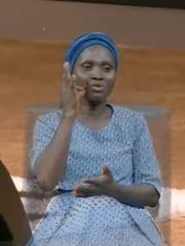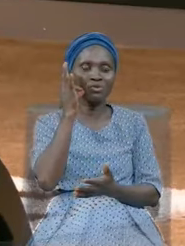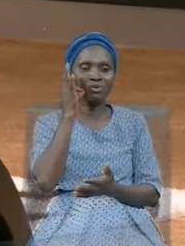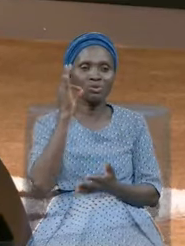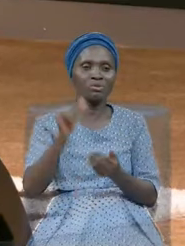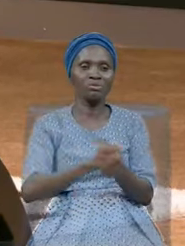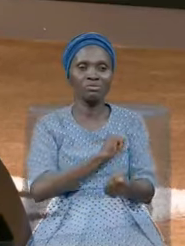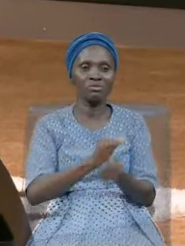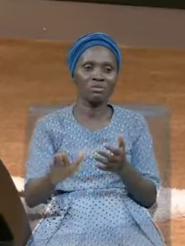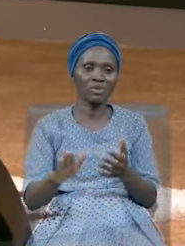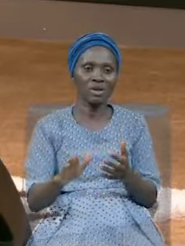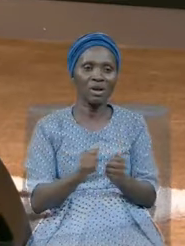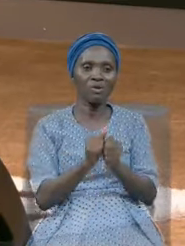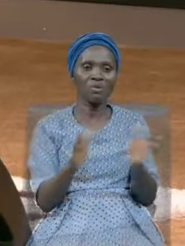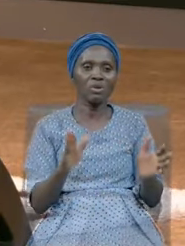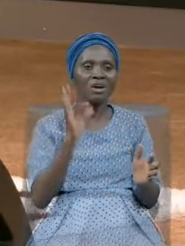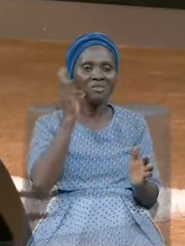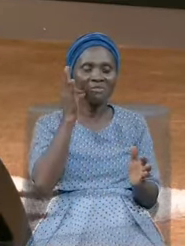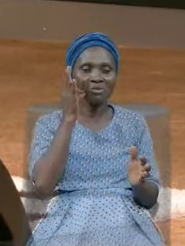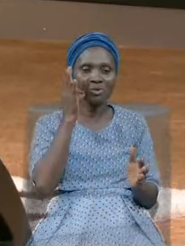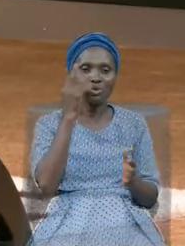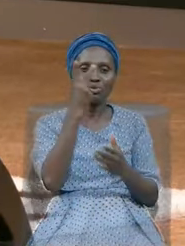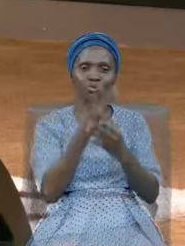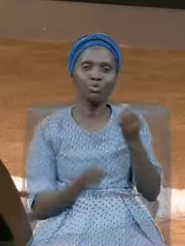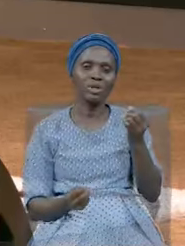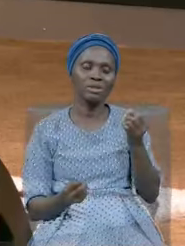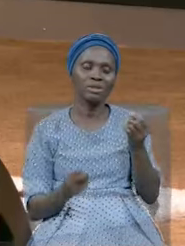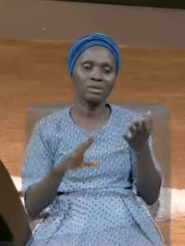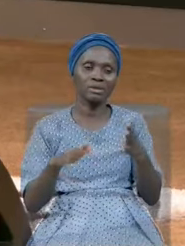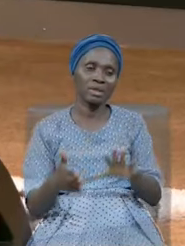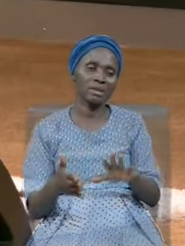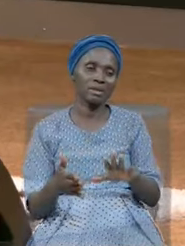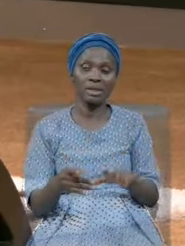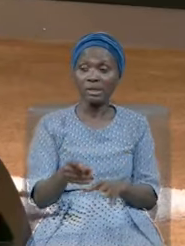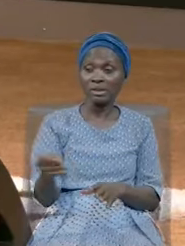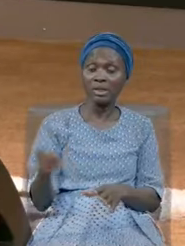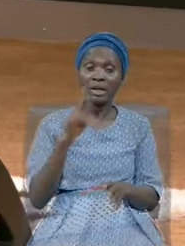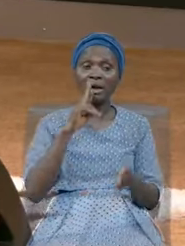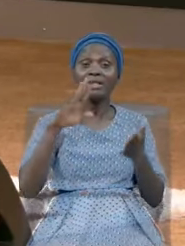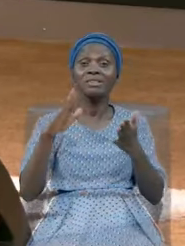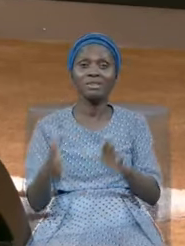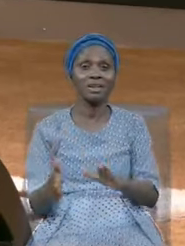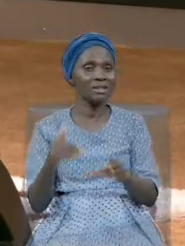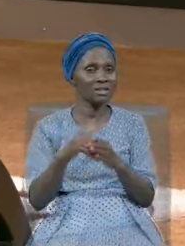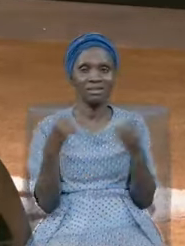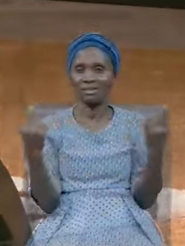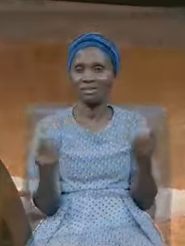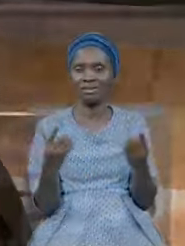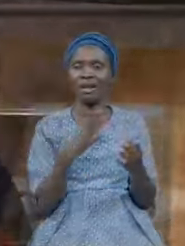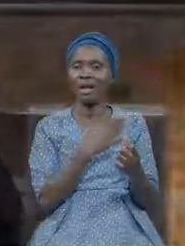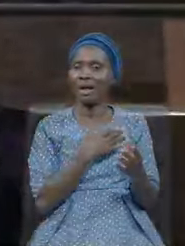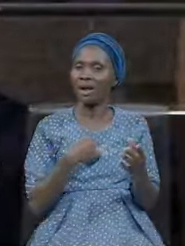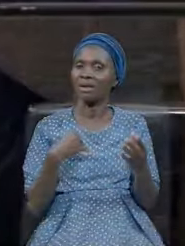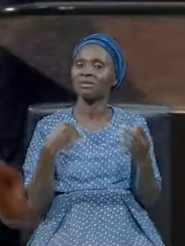s'enfuit de fois mort ils étai morts dans les péchés les